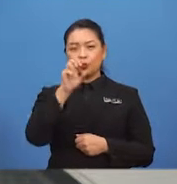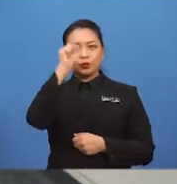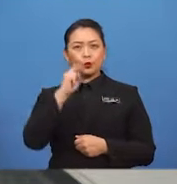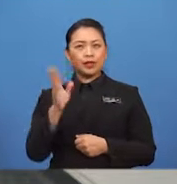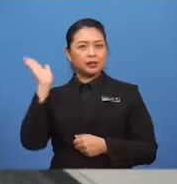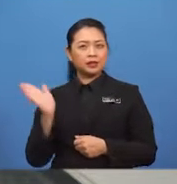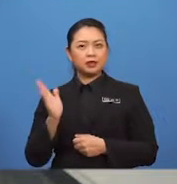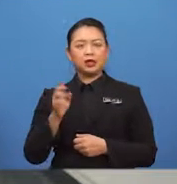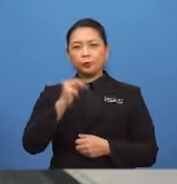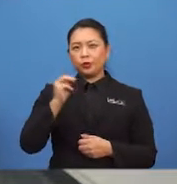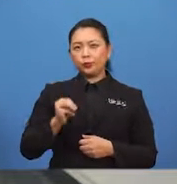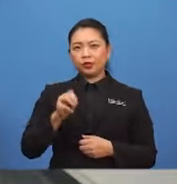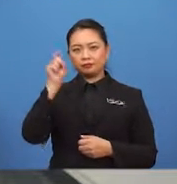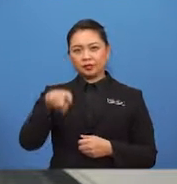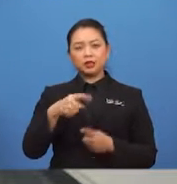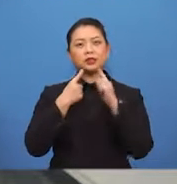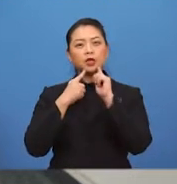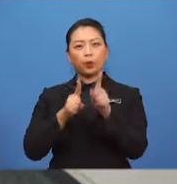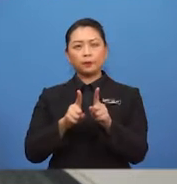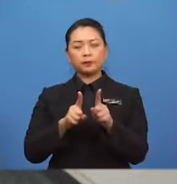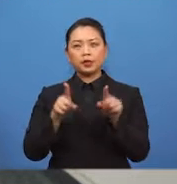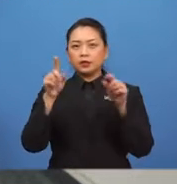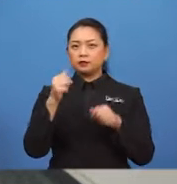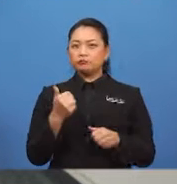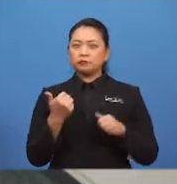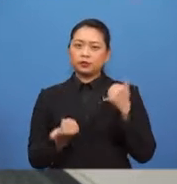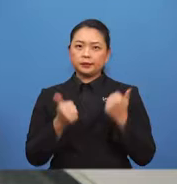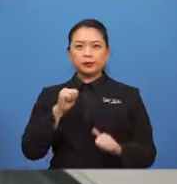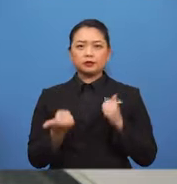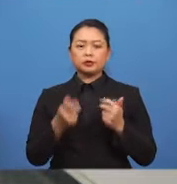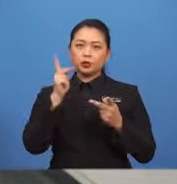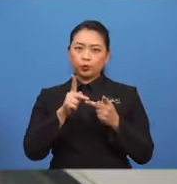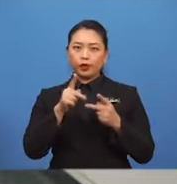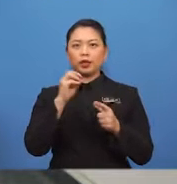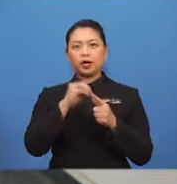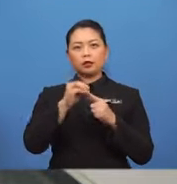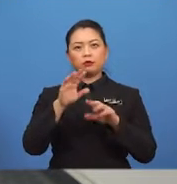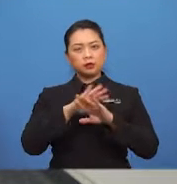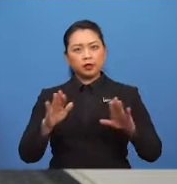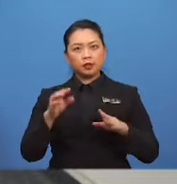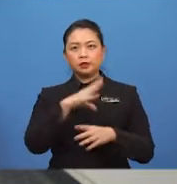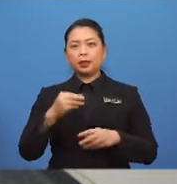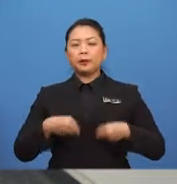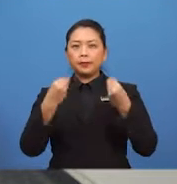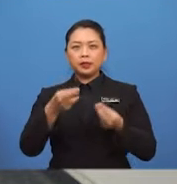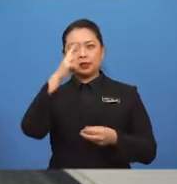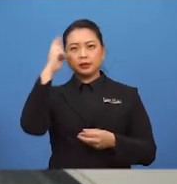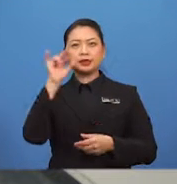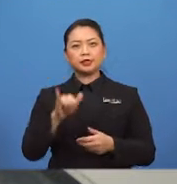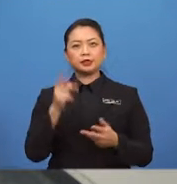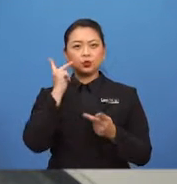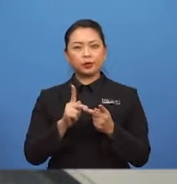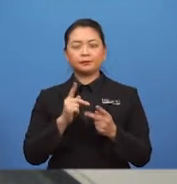ini, murid-murid hendaklah menjawab sama ada sesuai atau tidak dan memberikan alasan yang